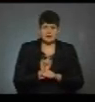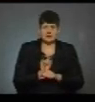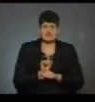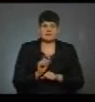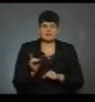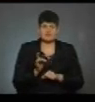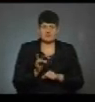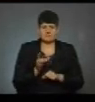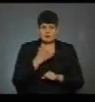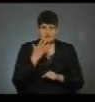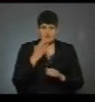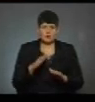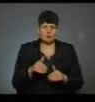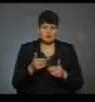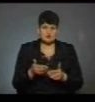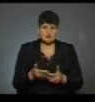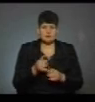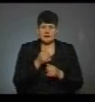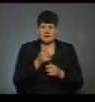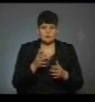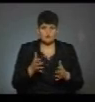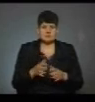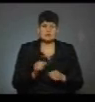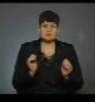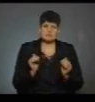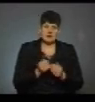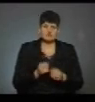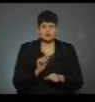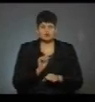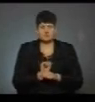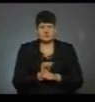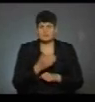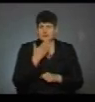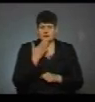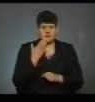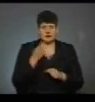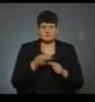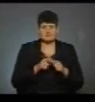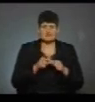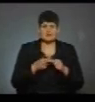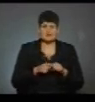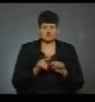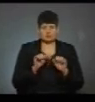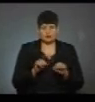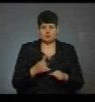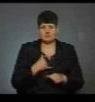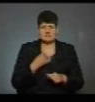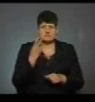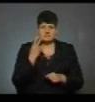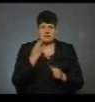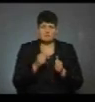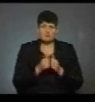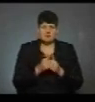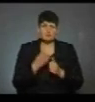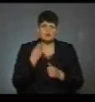Рівному, теплопостачання зменшити, призупинити. Немає такої можливості. Ми не маємо такої технічної можливості, тому що у нас завжди поряд з боржниками